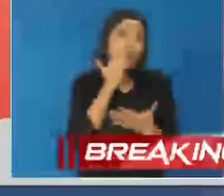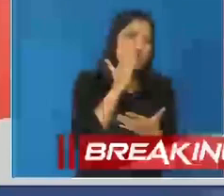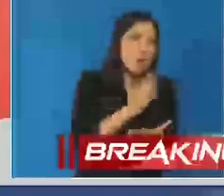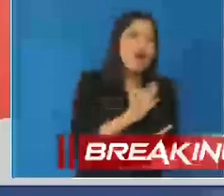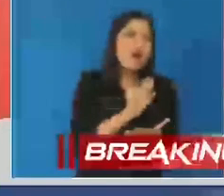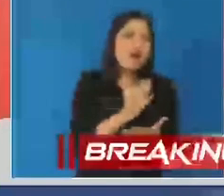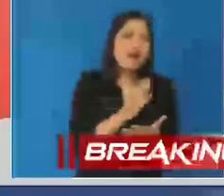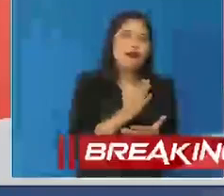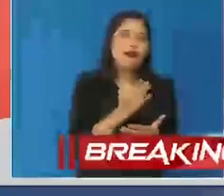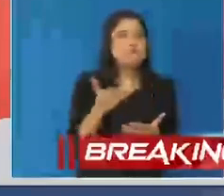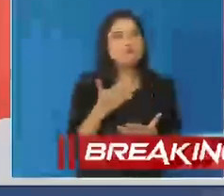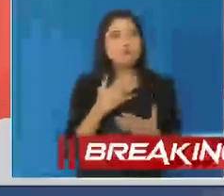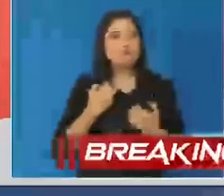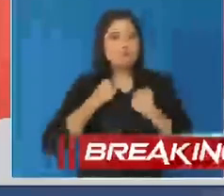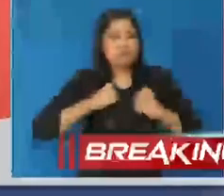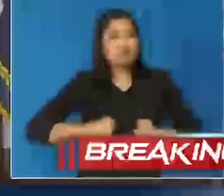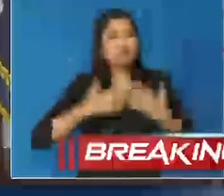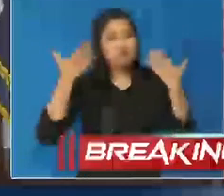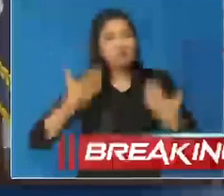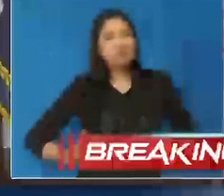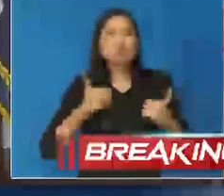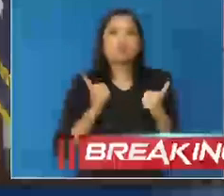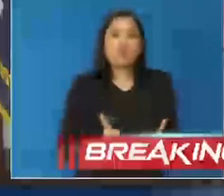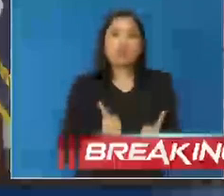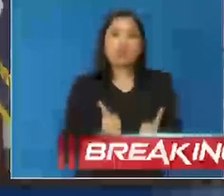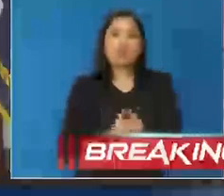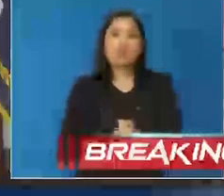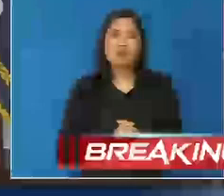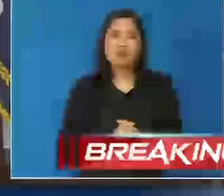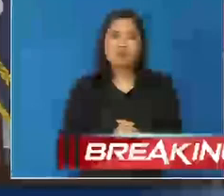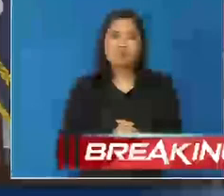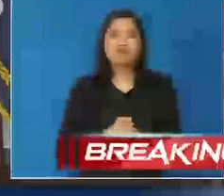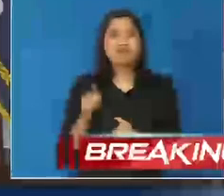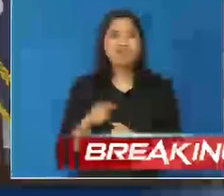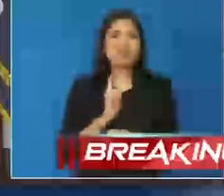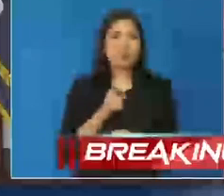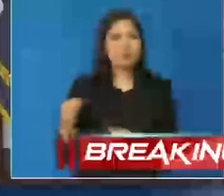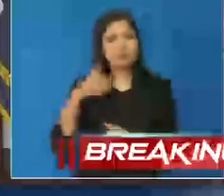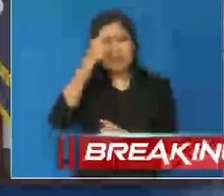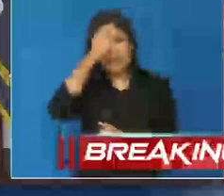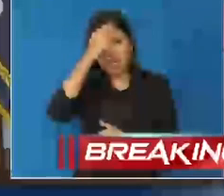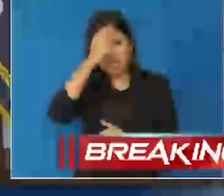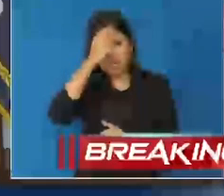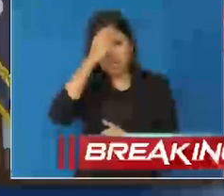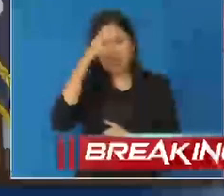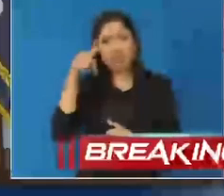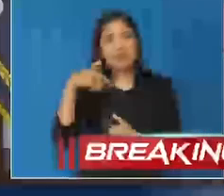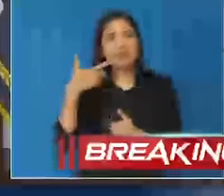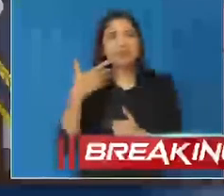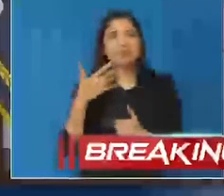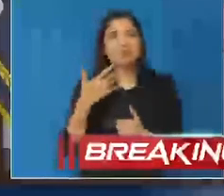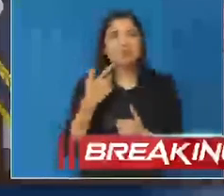muda yang memiliki daya tahan tubuh yang baik inilah yang kemudian menyebabkan menjadi sakit dengan gambaran